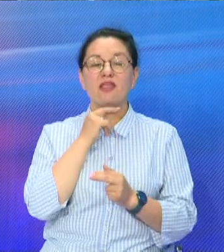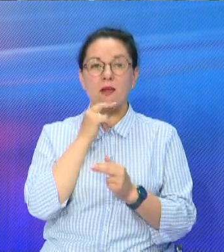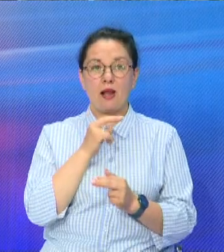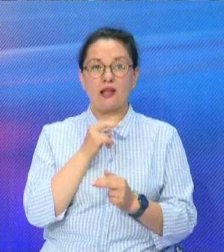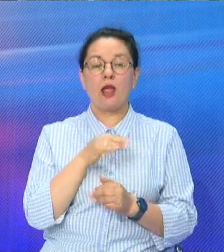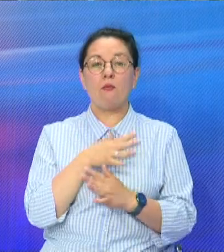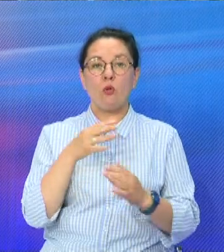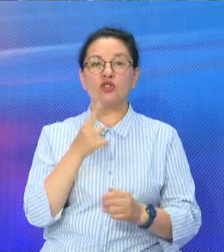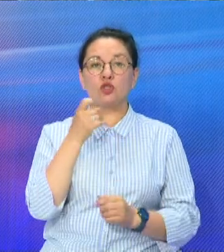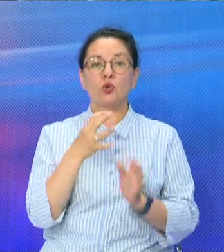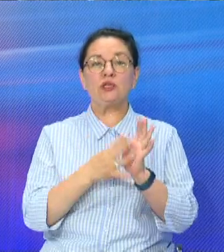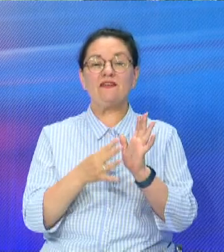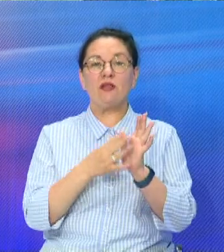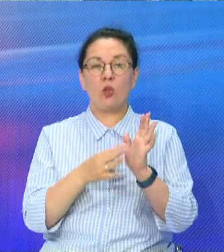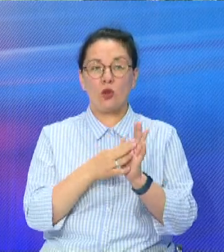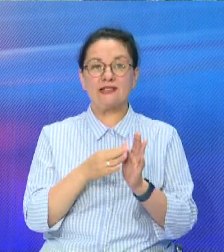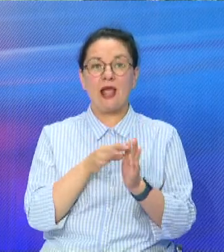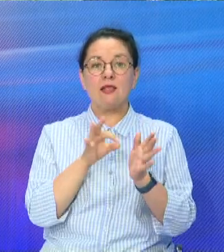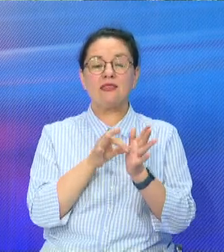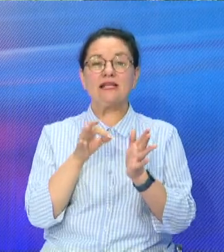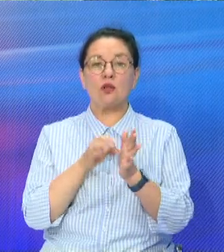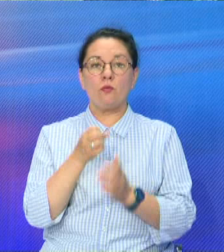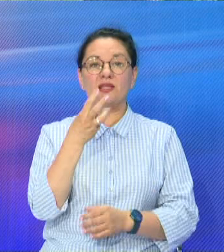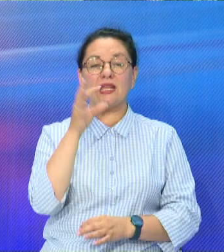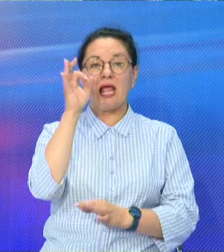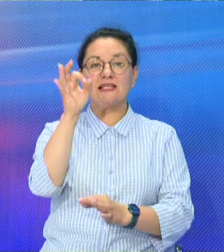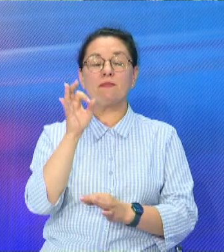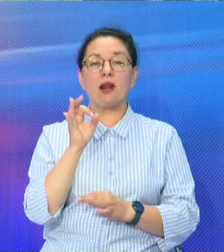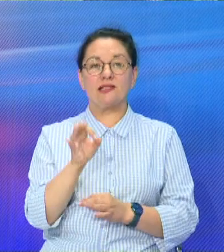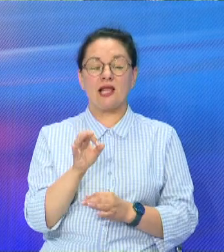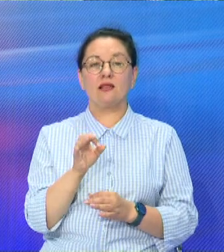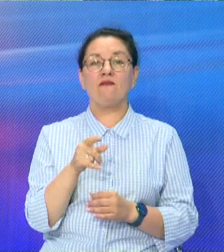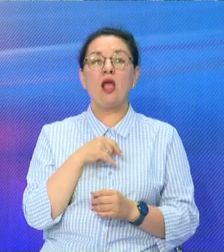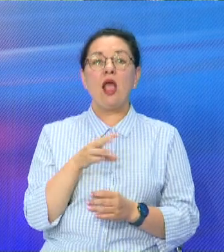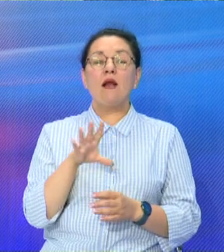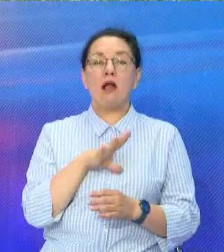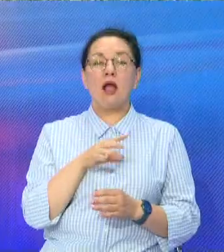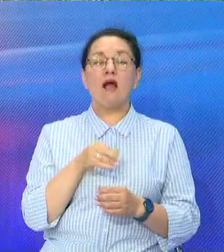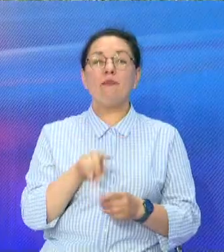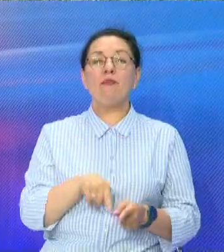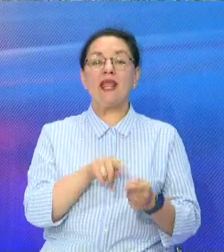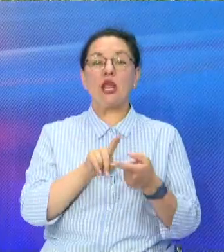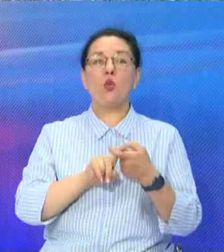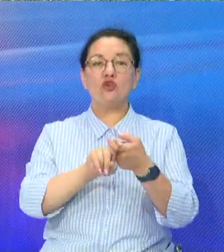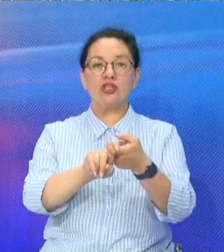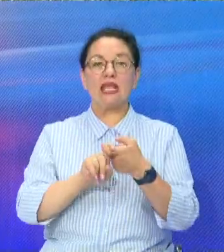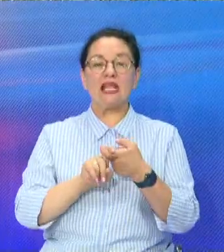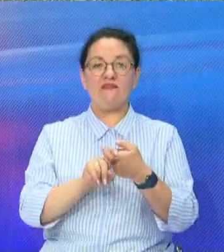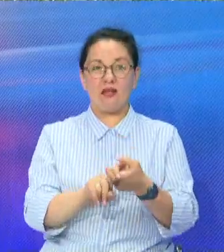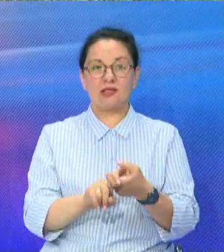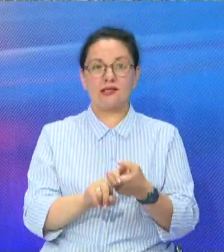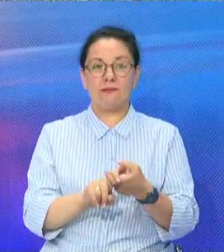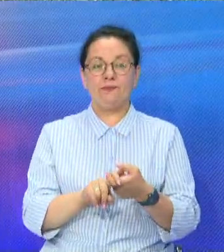190 обследованных селят и насекомых 13 процентов за их оказались от пера ножками us будильников клещевого боррелиоза и